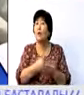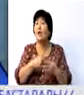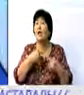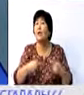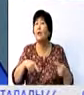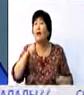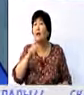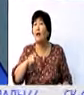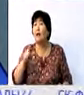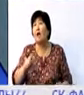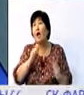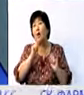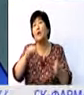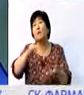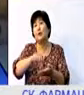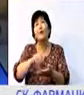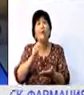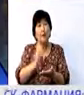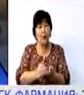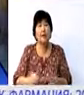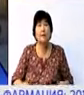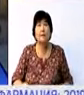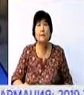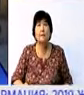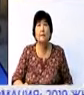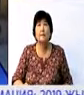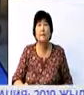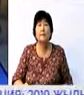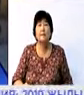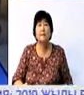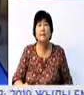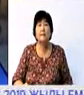бірқатар азаматтар марапат төрінен көрінді.